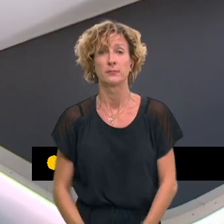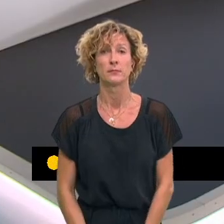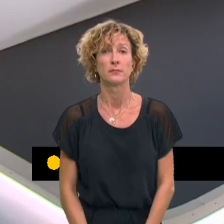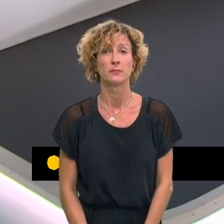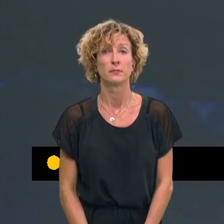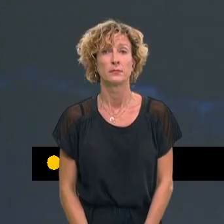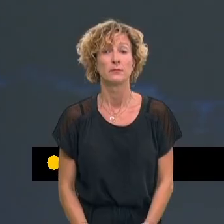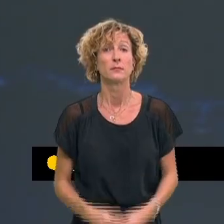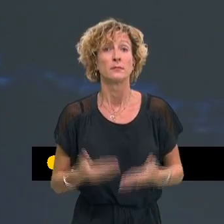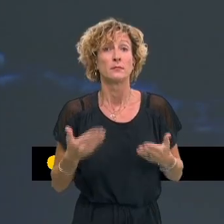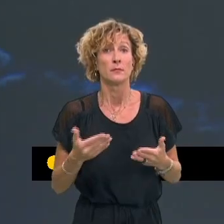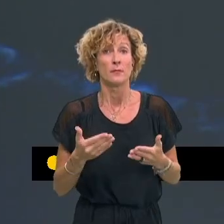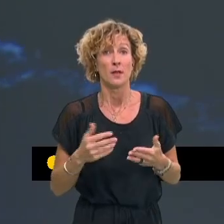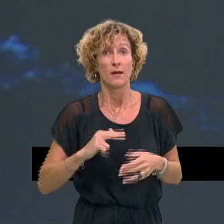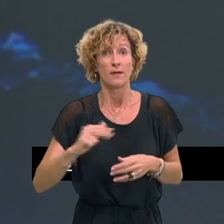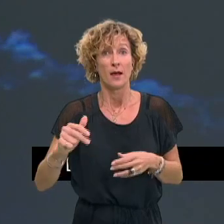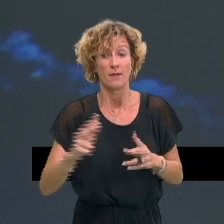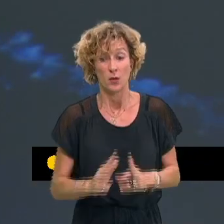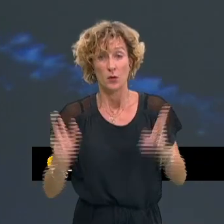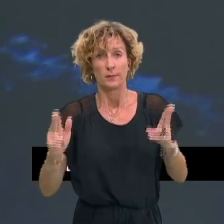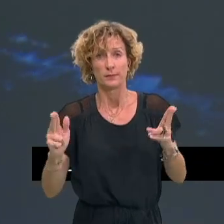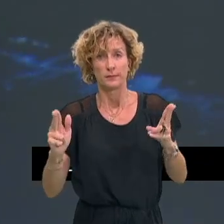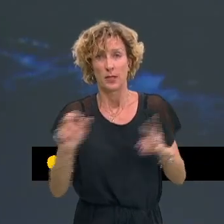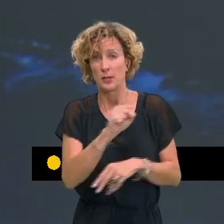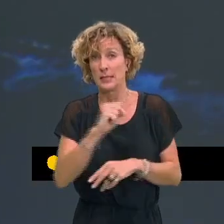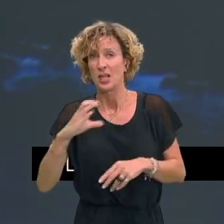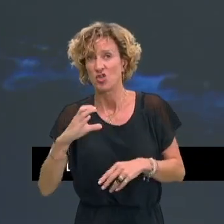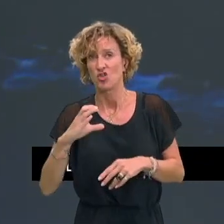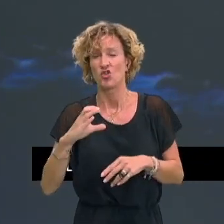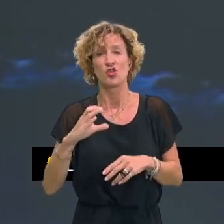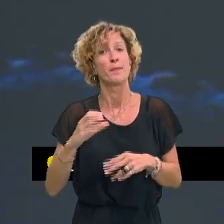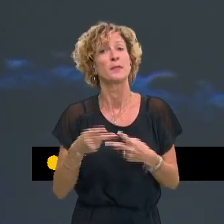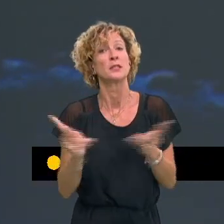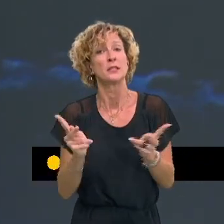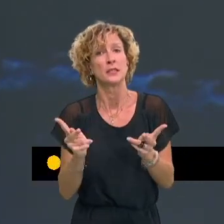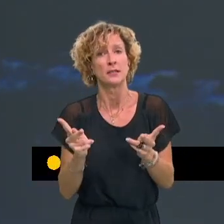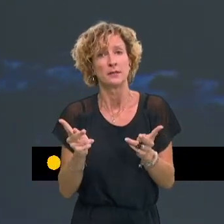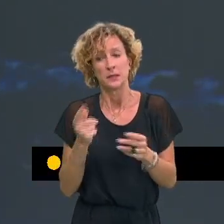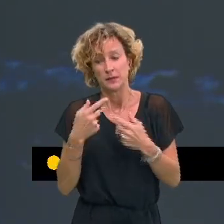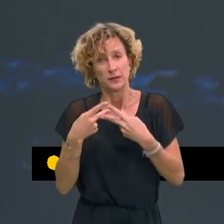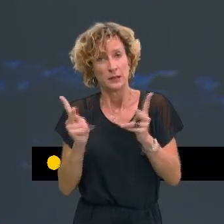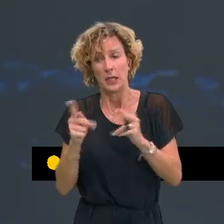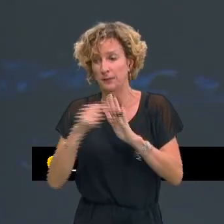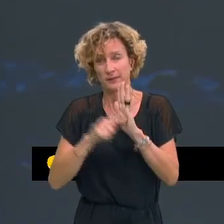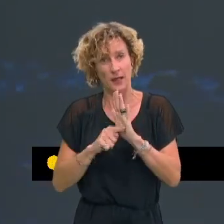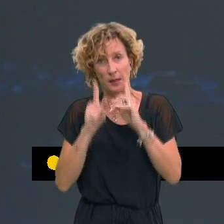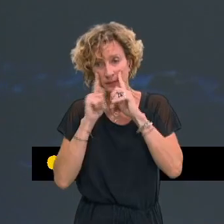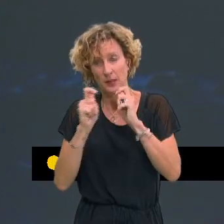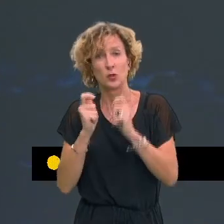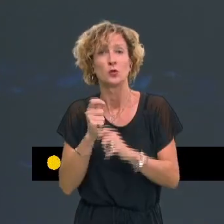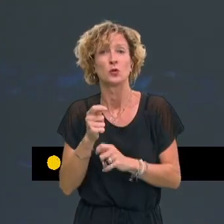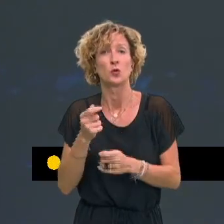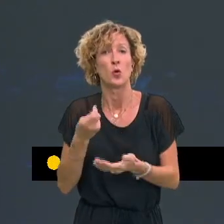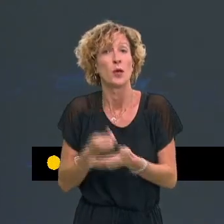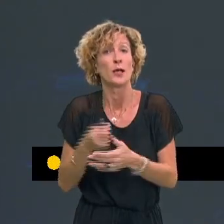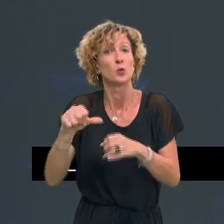Nous entrons dans une période sèche des communes. Restreignent l'utilisation de l'eau. Pas de gros épisodes pluvieux avant